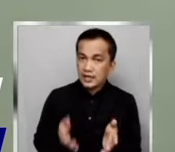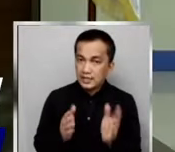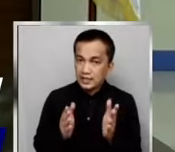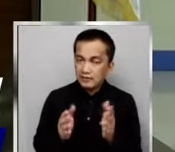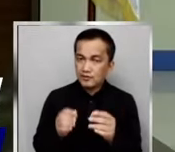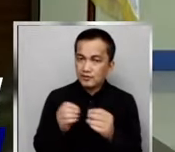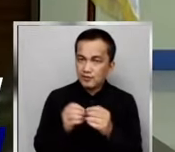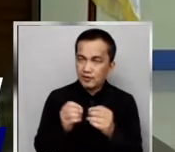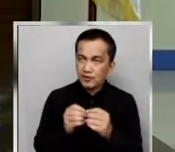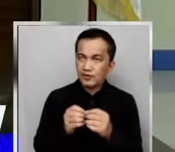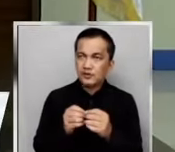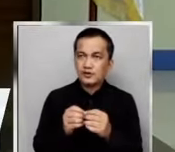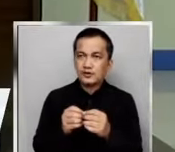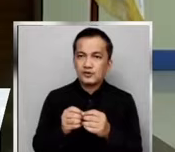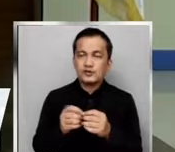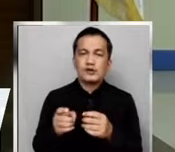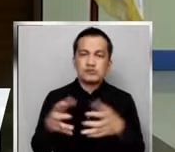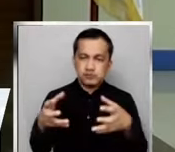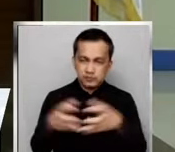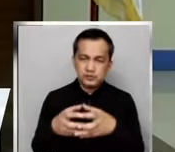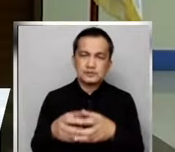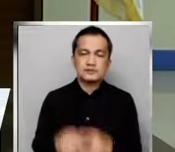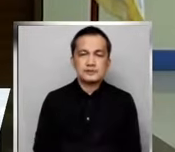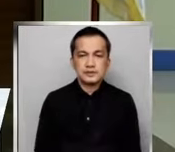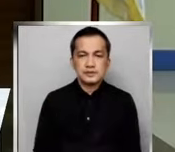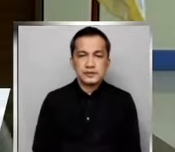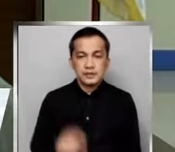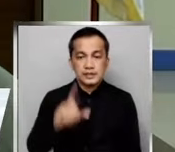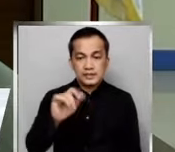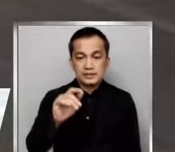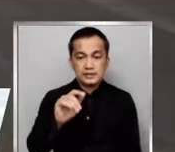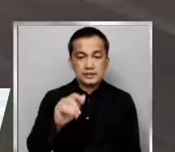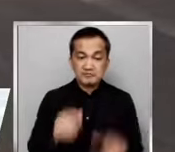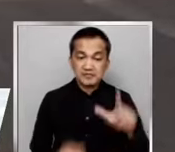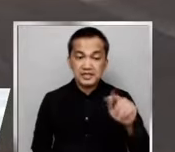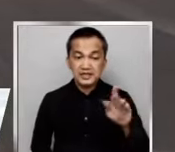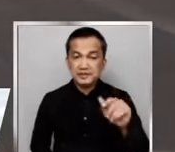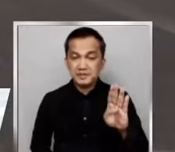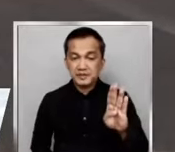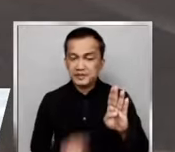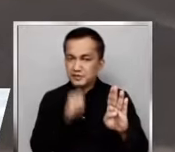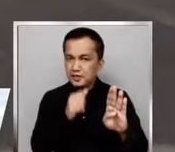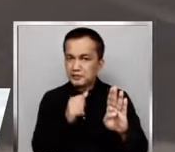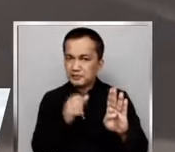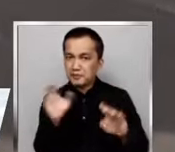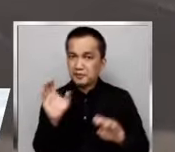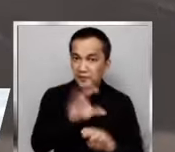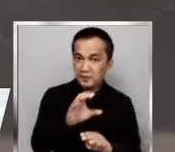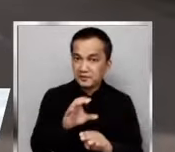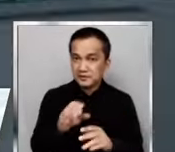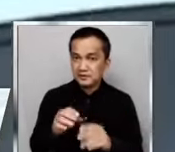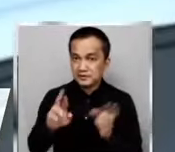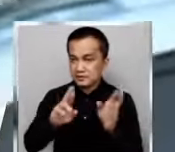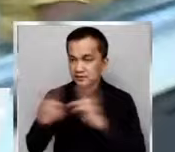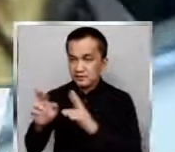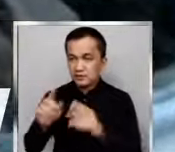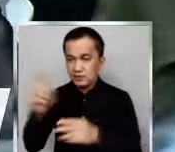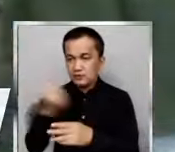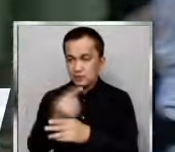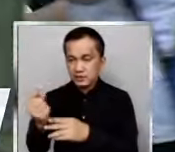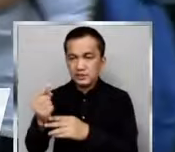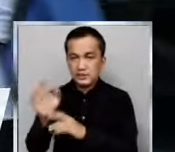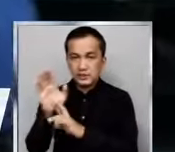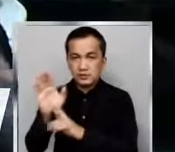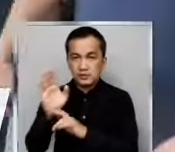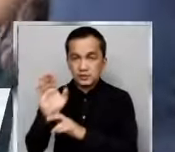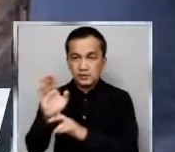time mabilis na sabi ng LTFRB hindi Rao dahil na pressure sila ikinang is lingong tigil pasada sa buong